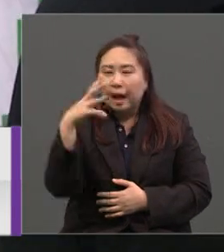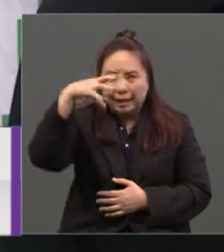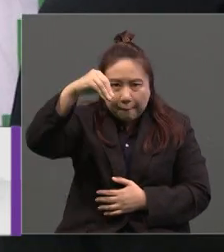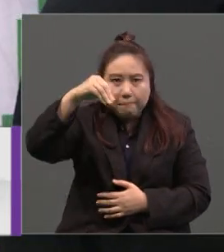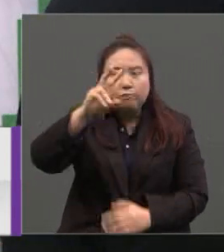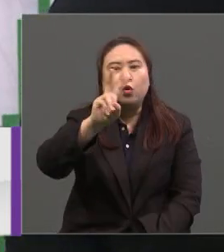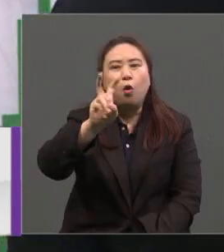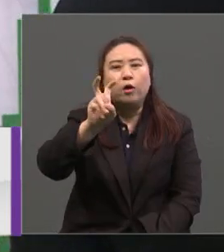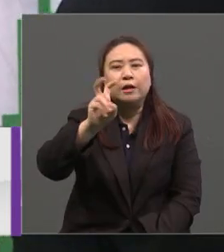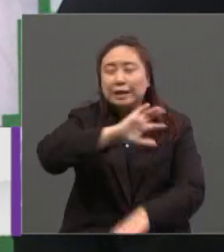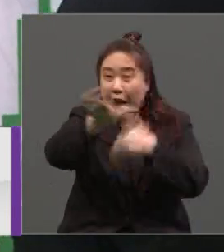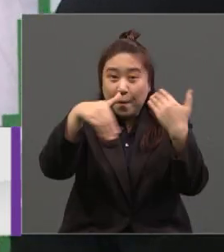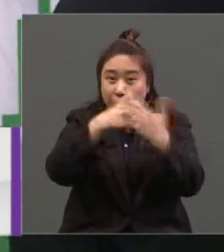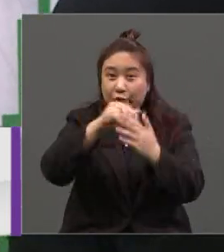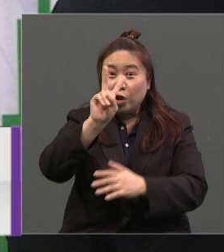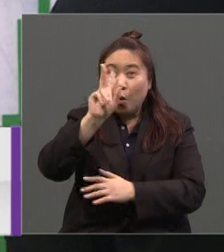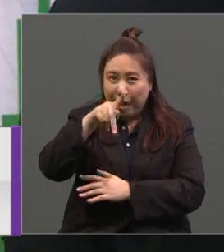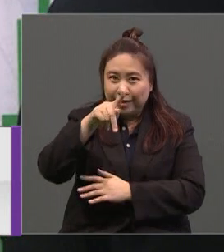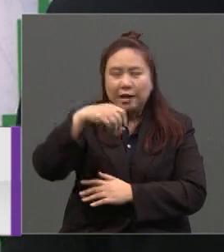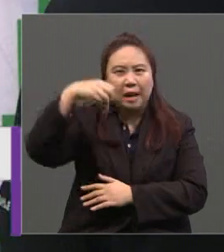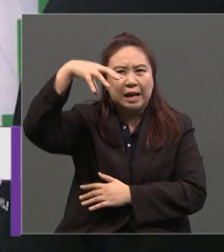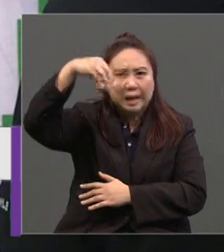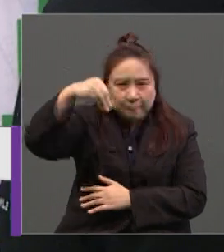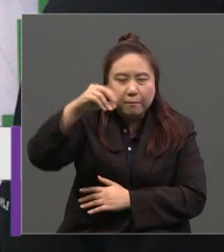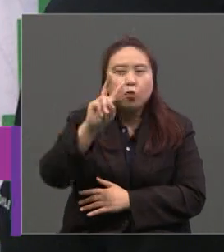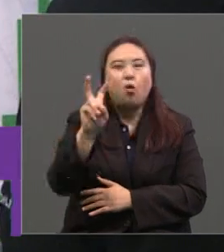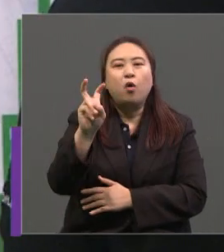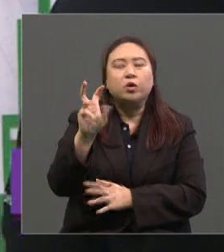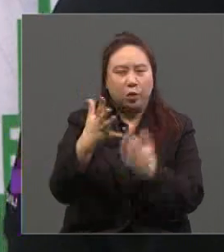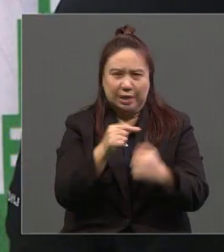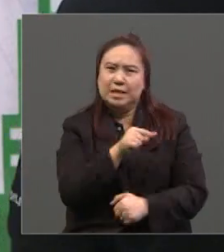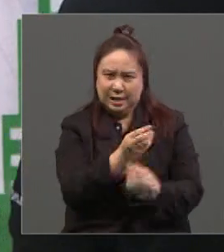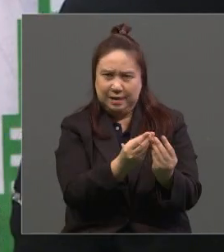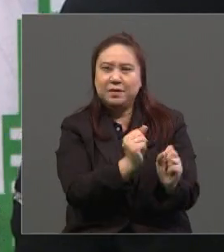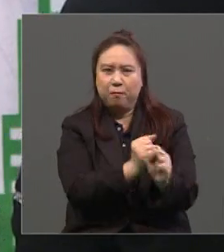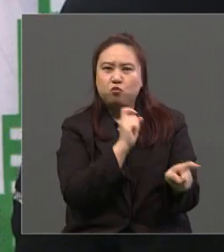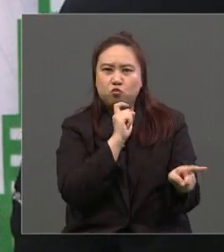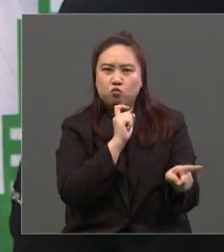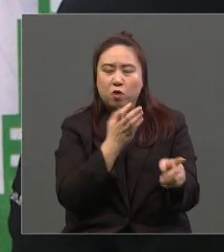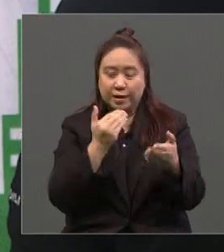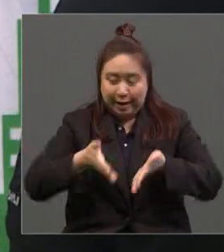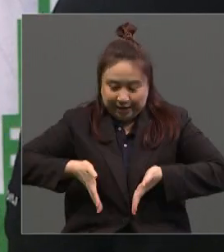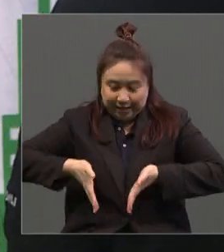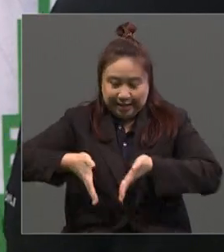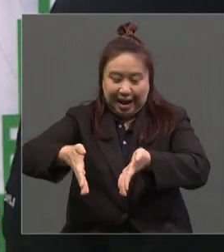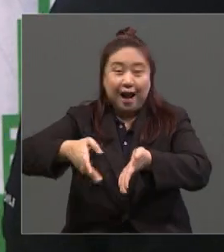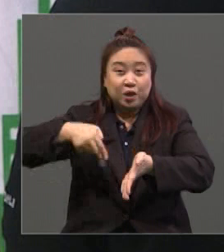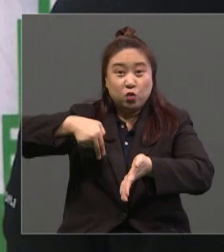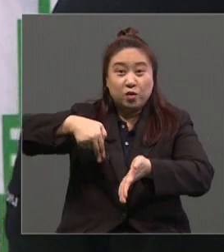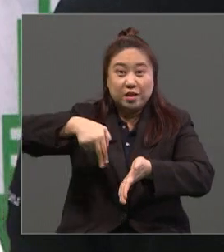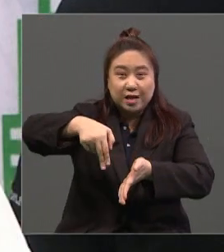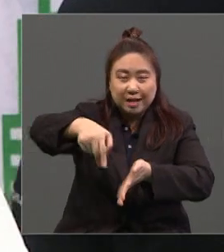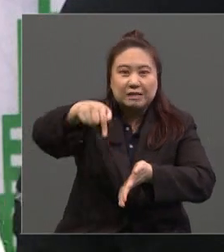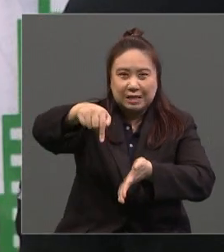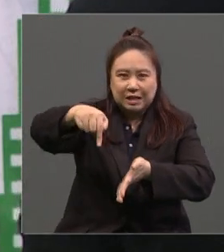240 2ดวงทั้งหมดเรามีประมาณ 2,000 กว่าดวงนะเขตก็กำลังเร่งทำอยู่เรื่องทางเท้าเนื่องจากว่ามีพื้นที่สำนักงานเยอะ